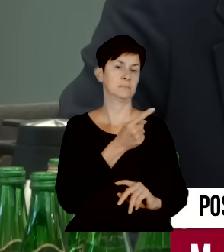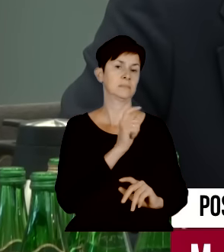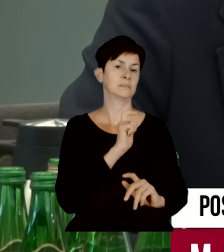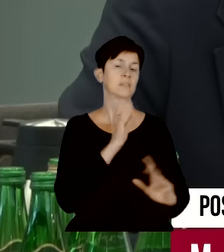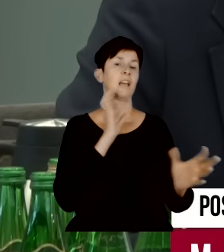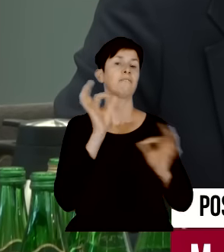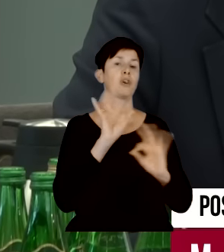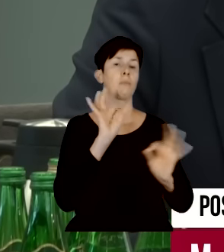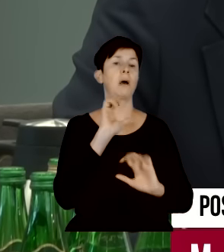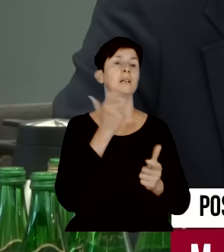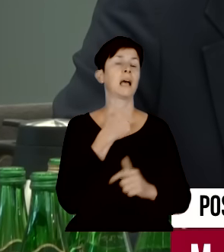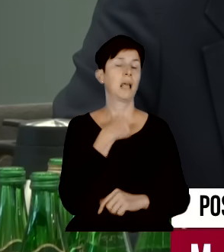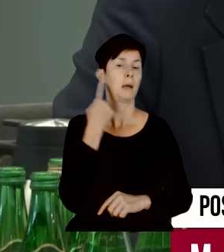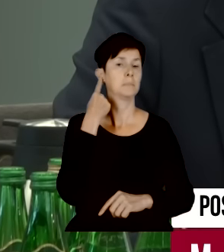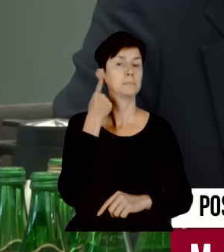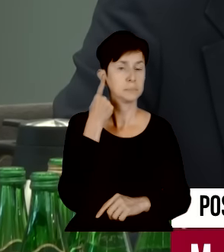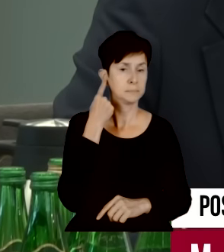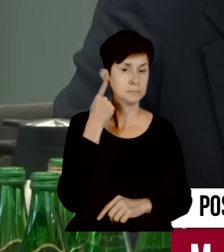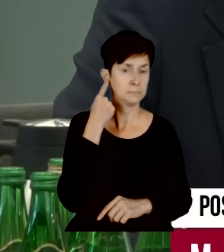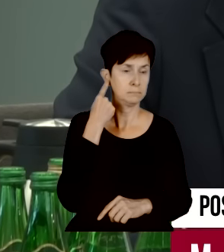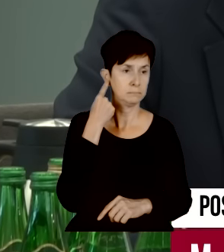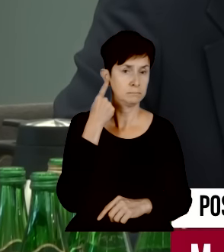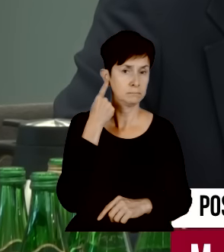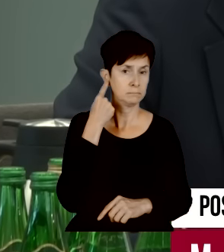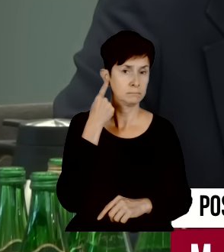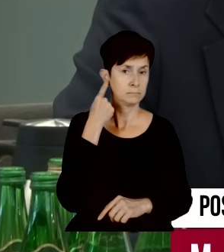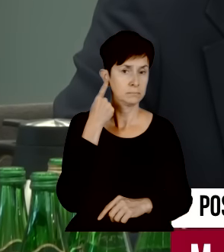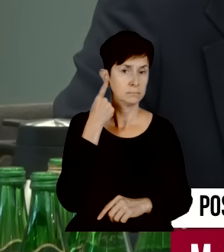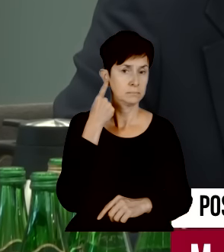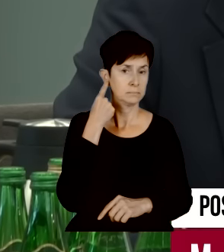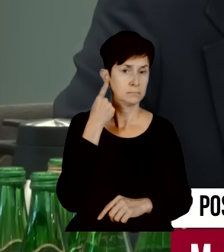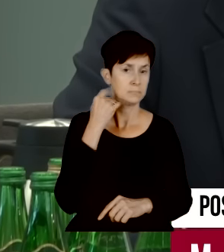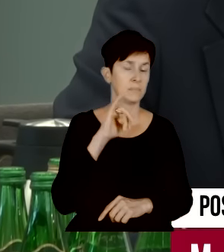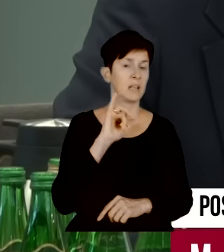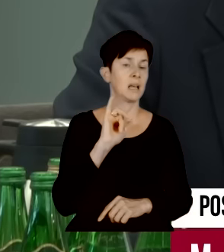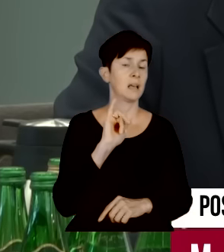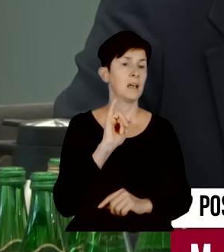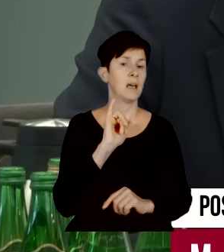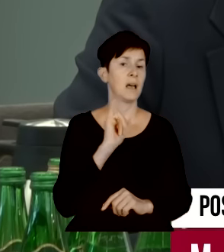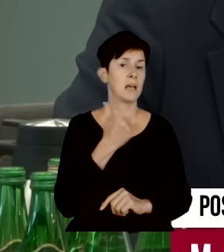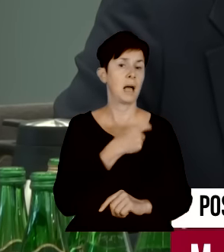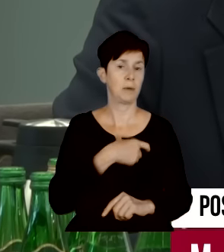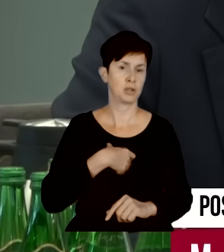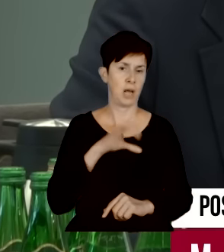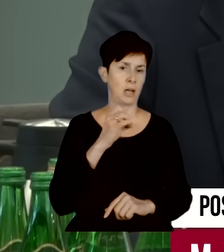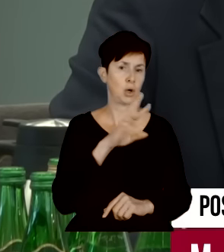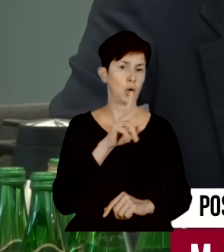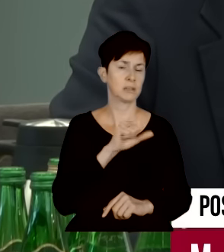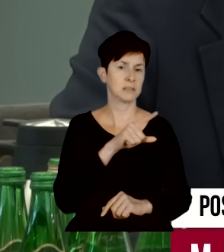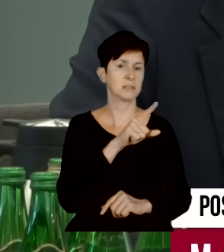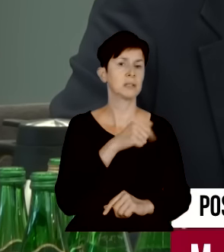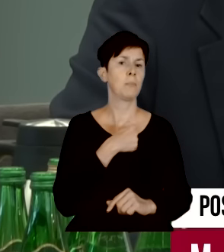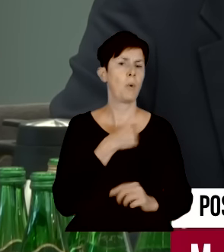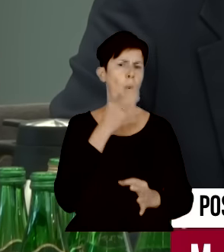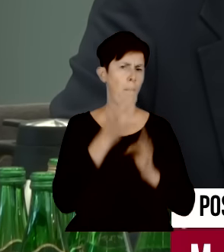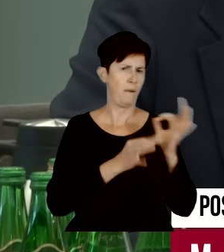dostałem o o tym jak Pan marszałek grocki przedstawiał tamtą tamten czas